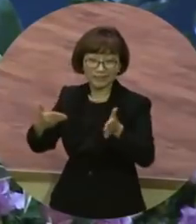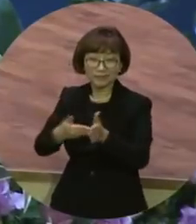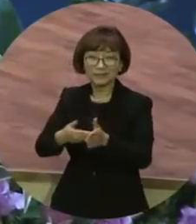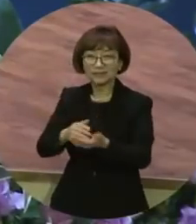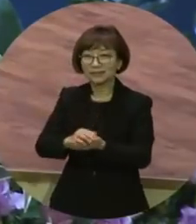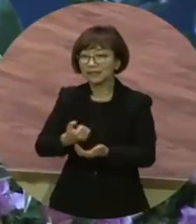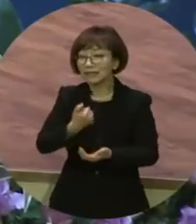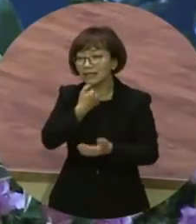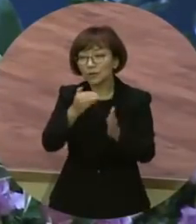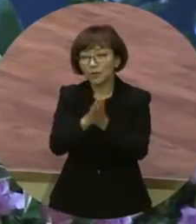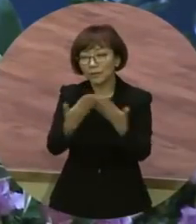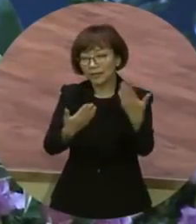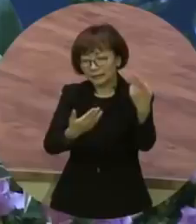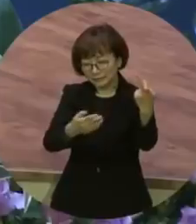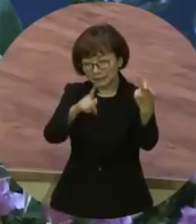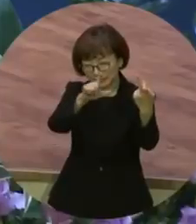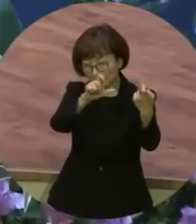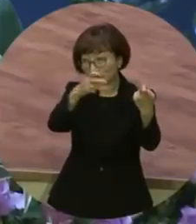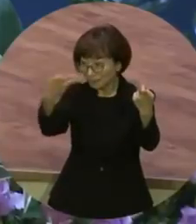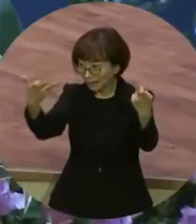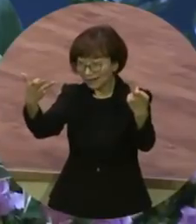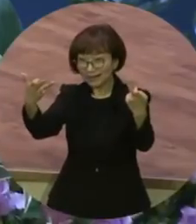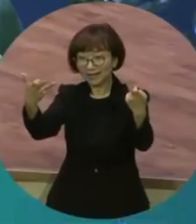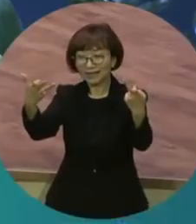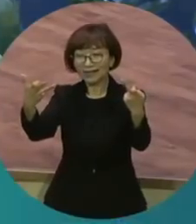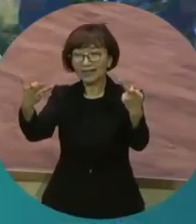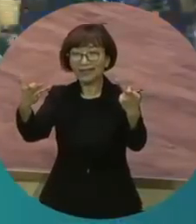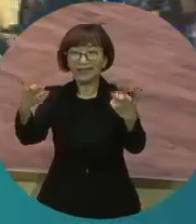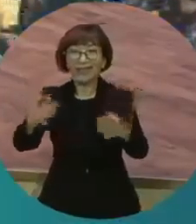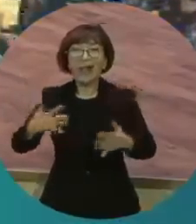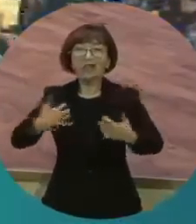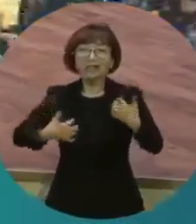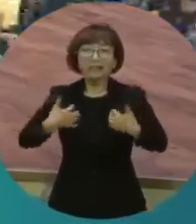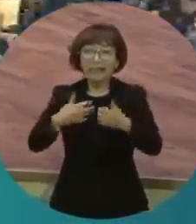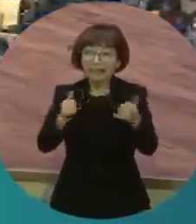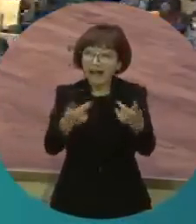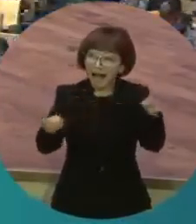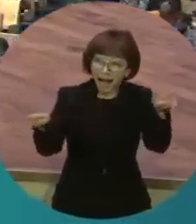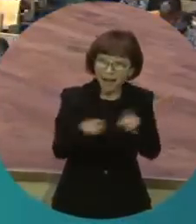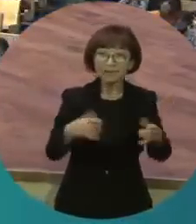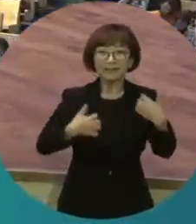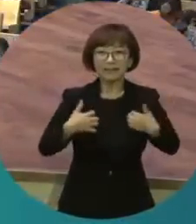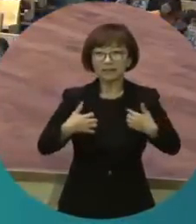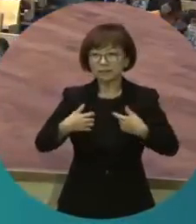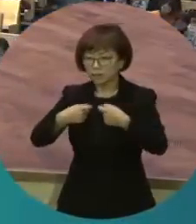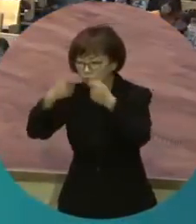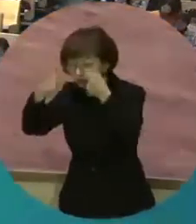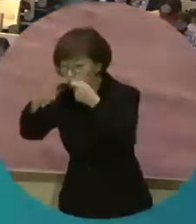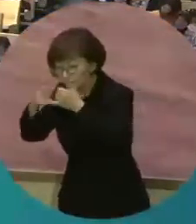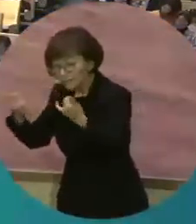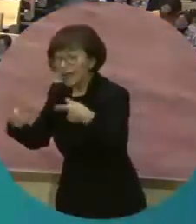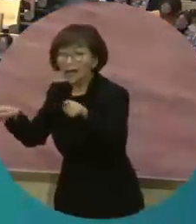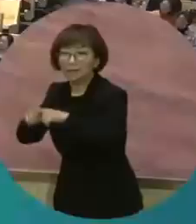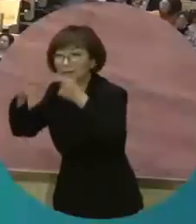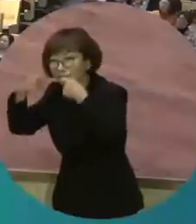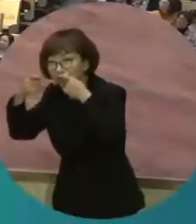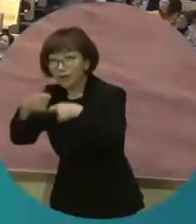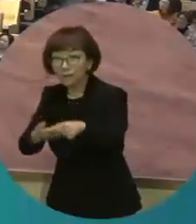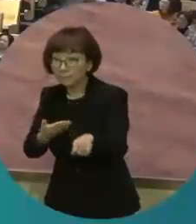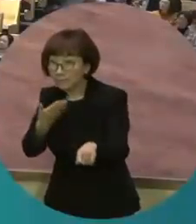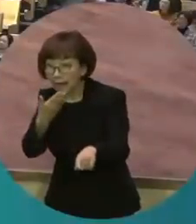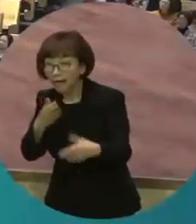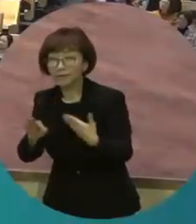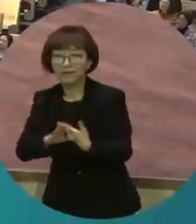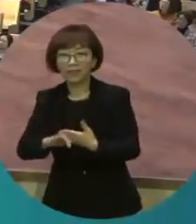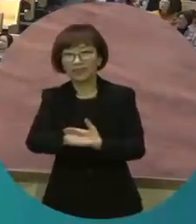로마서 12장 15절 18절에 바울도 기록했습니다. 즐거워하는 자들과 함께 즐거워하고 우는 자들과 함께 울라 할 수 있거든